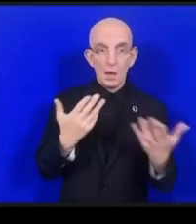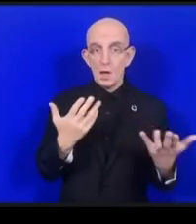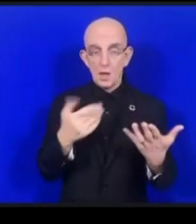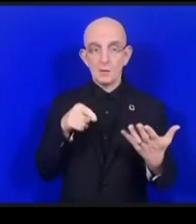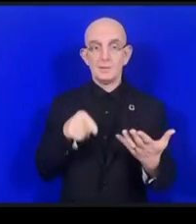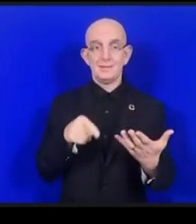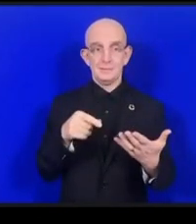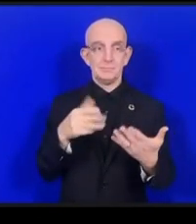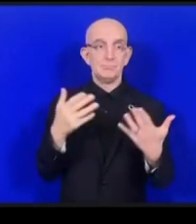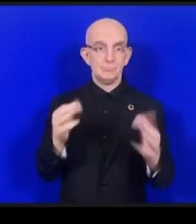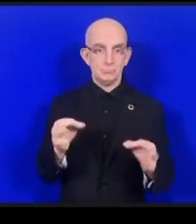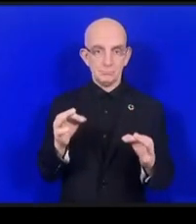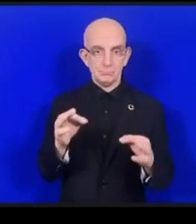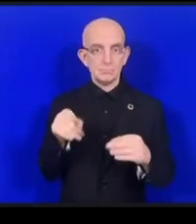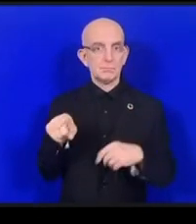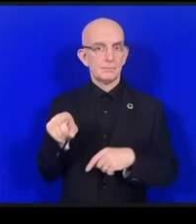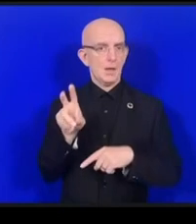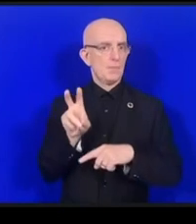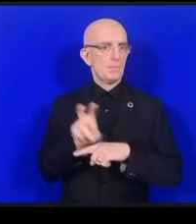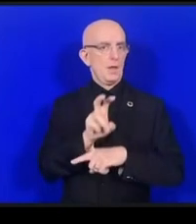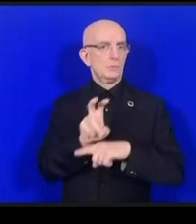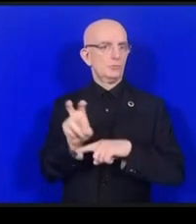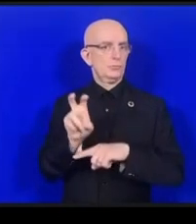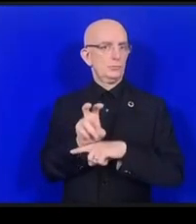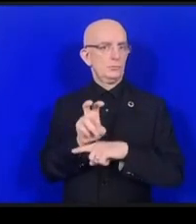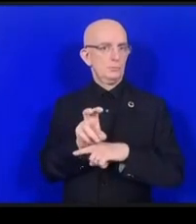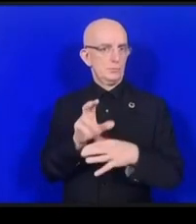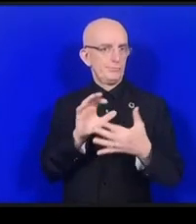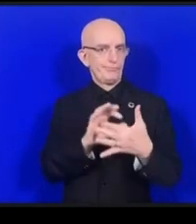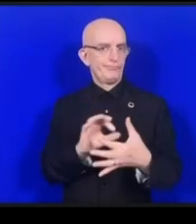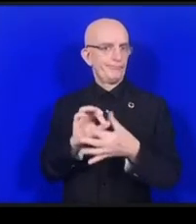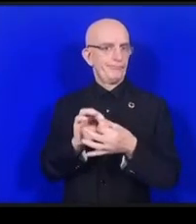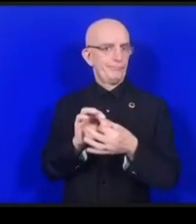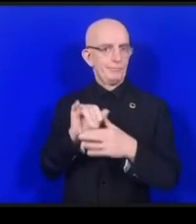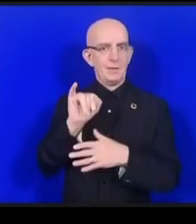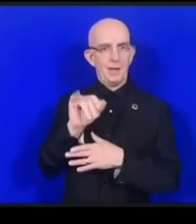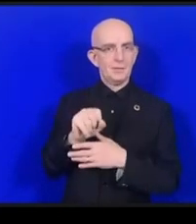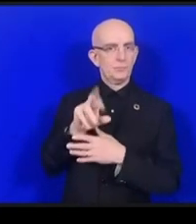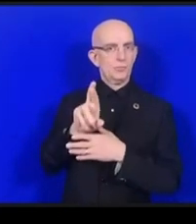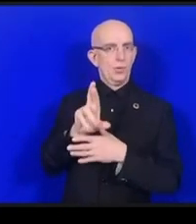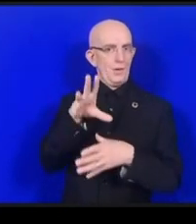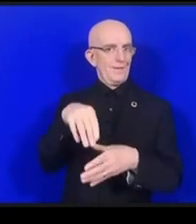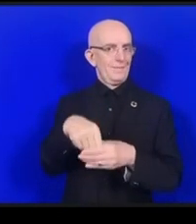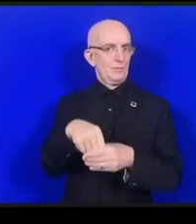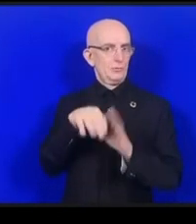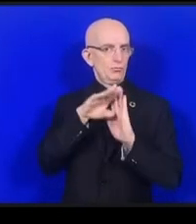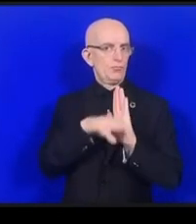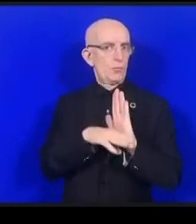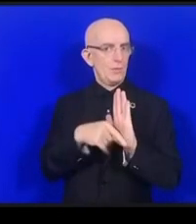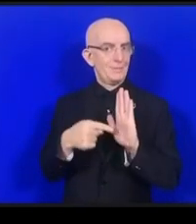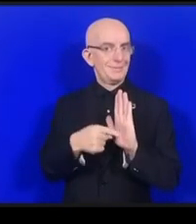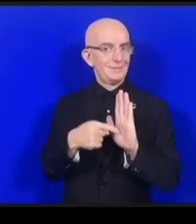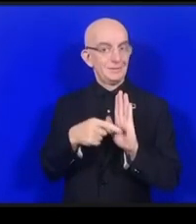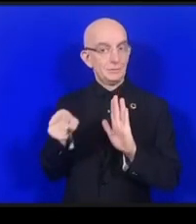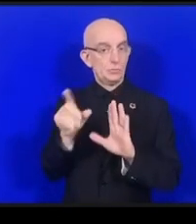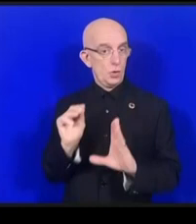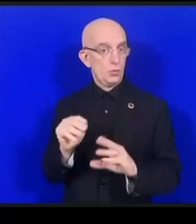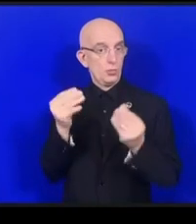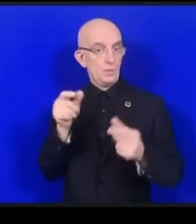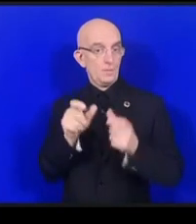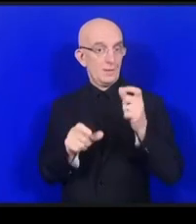также работу по привлечению молодёжи к форму управления интернетом в 2022 году и в этом